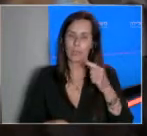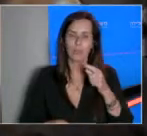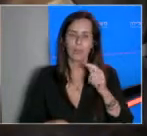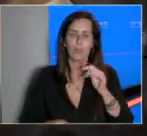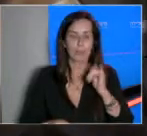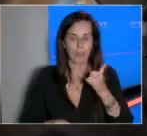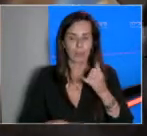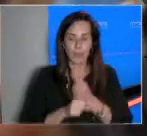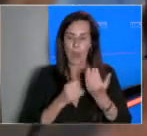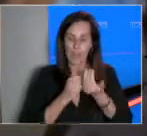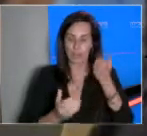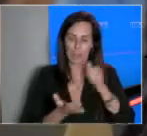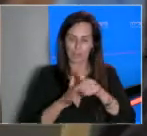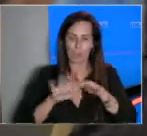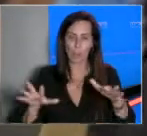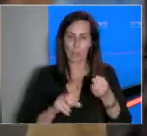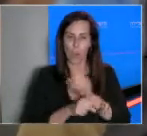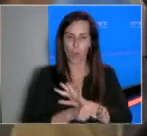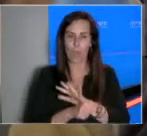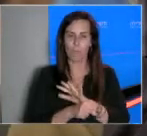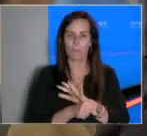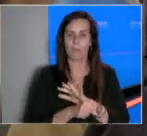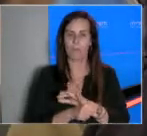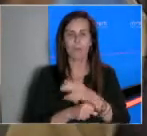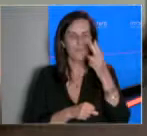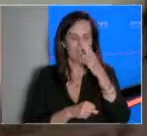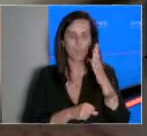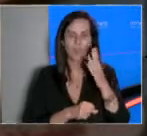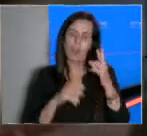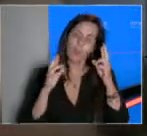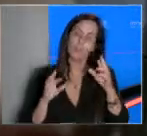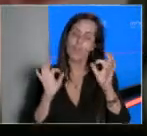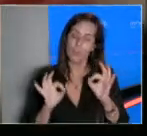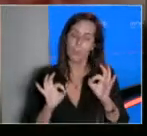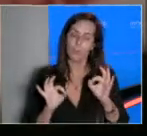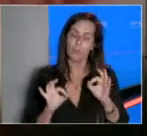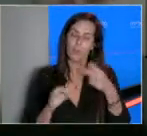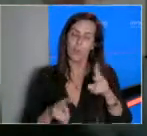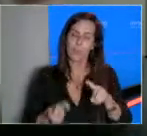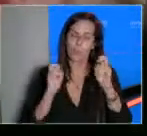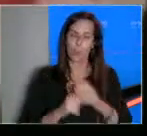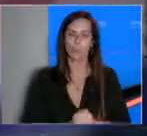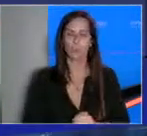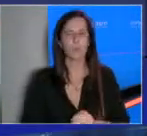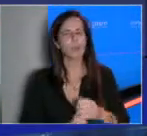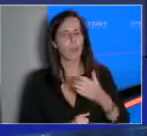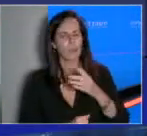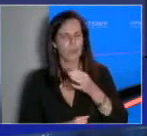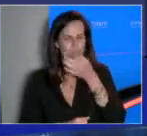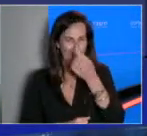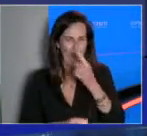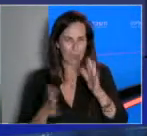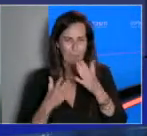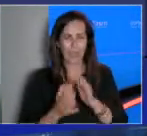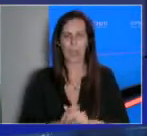לתת גז לפני חלילה התפרצות של המגפה, ולנסות לקוות שבאמת יהיה פה חלון הזדמנות. אני רוצה לשאול אותך עוד שאלה אחת